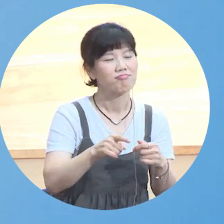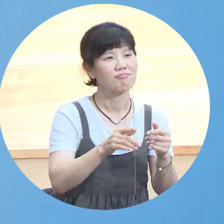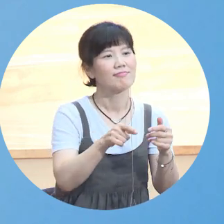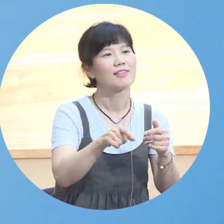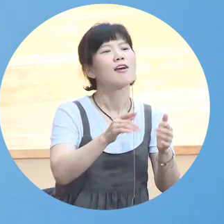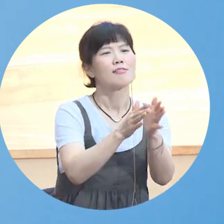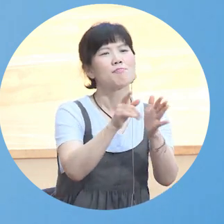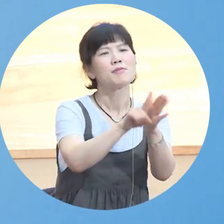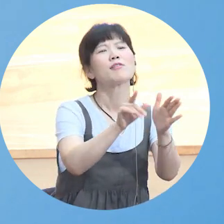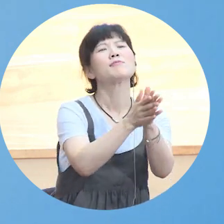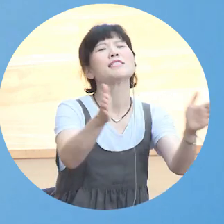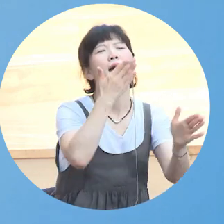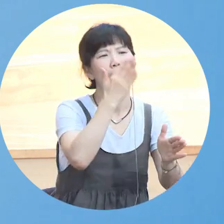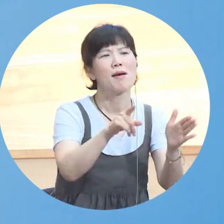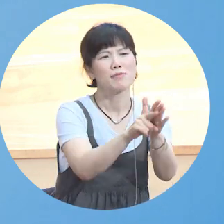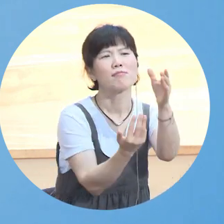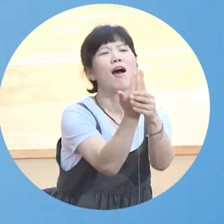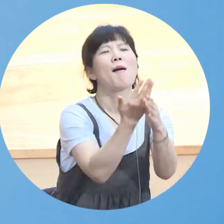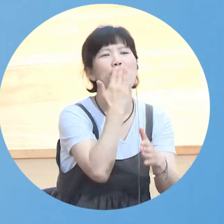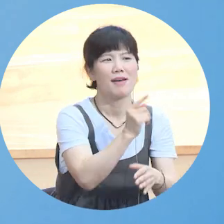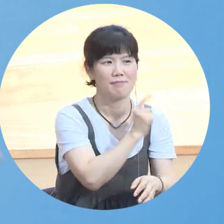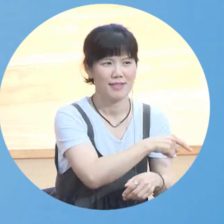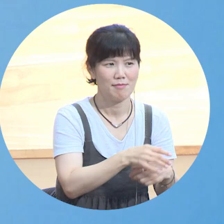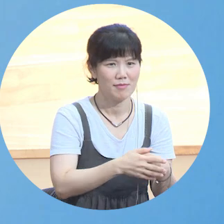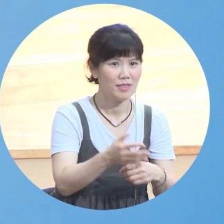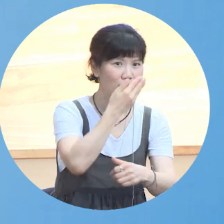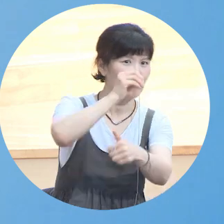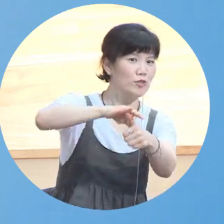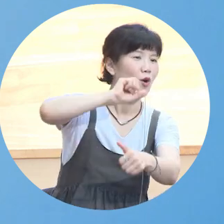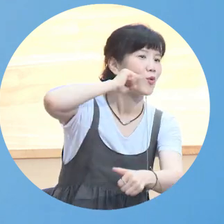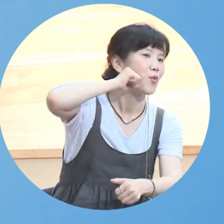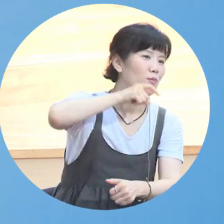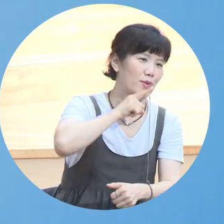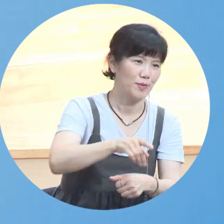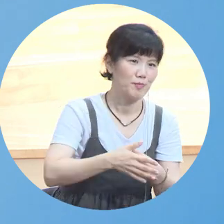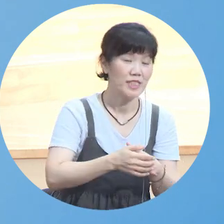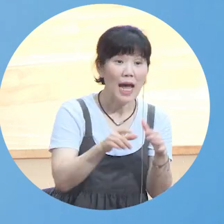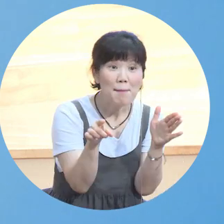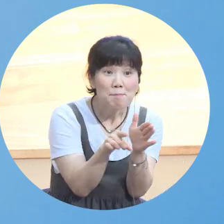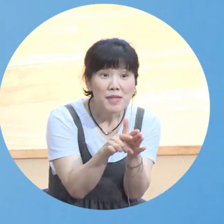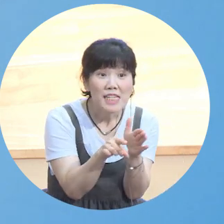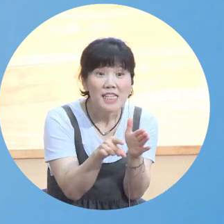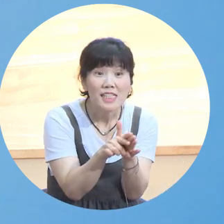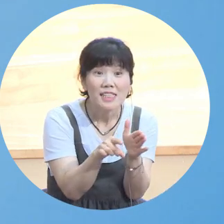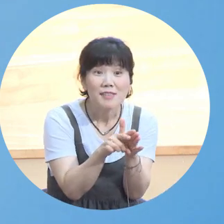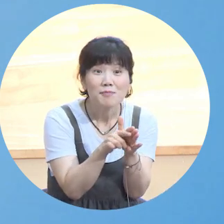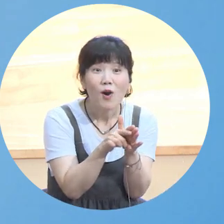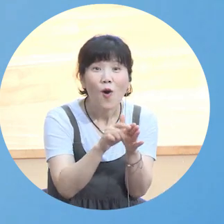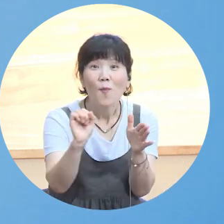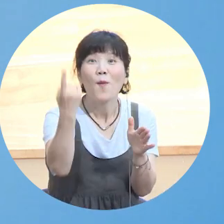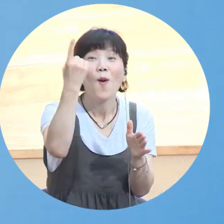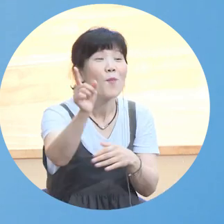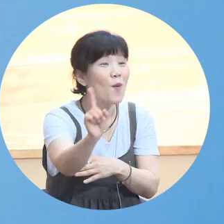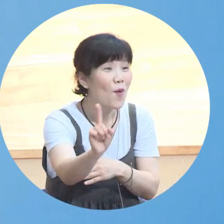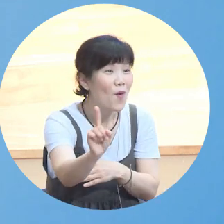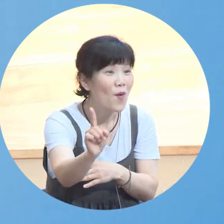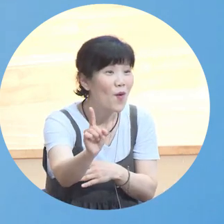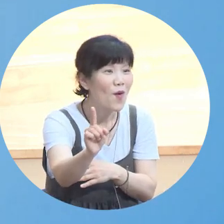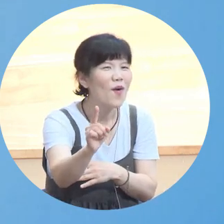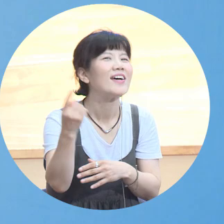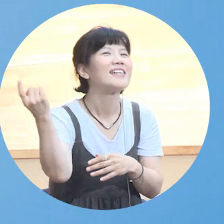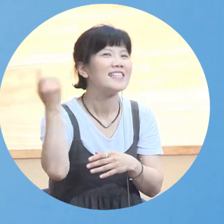수 있어요 여러분이 걸 무시할 수 없는게 말이에요 믿음은 멀어 난다고 믿음은 들음에서 난다